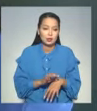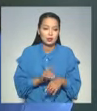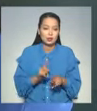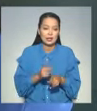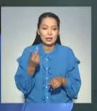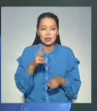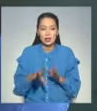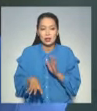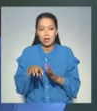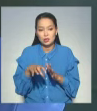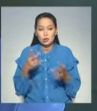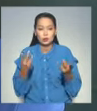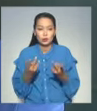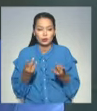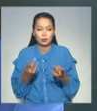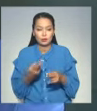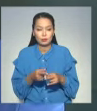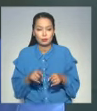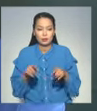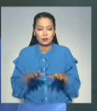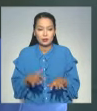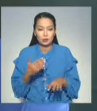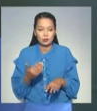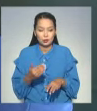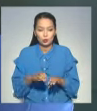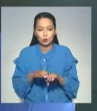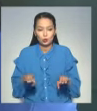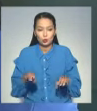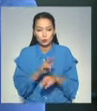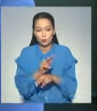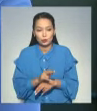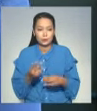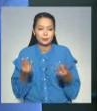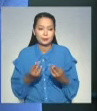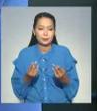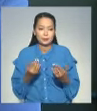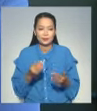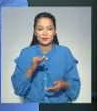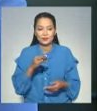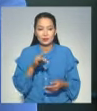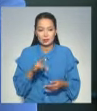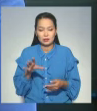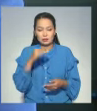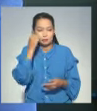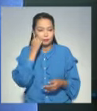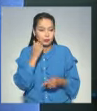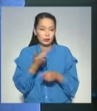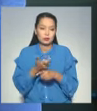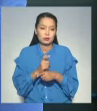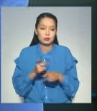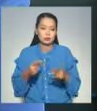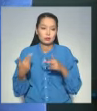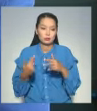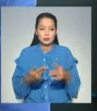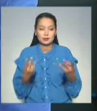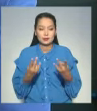керек болады. Бұл неге деген, сосын жаңағы трубаларын жөндеу керек болады. Фильтрлердің барлығы тозығы жетіп тұр, солардың